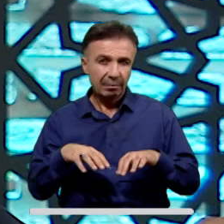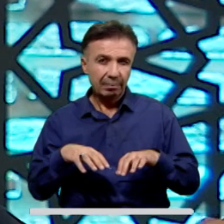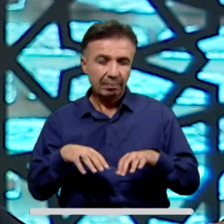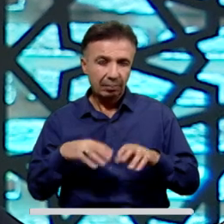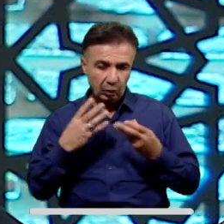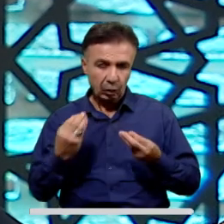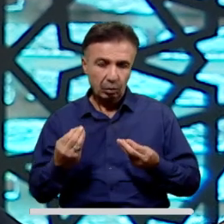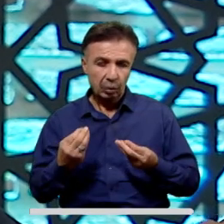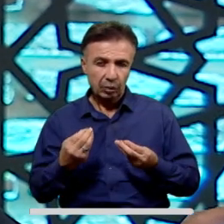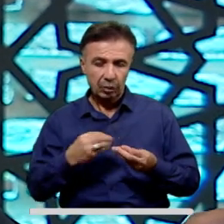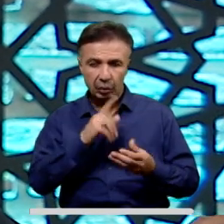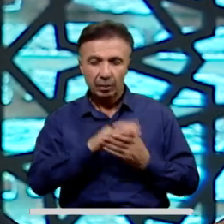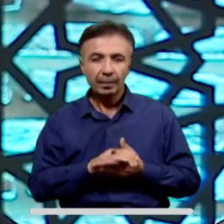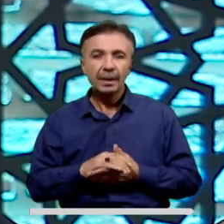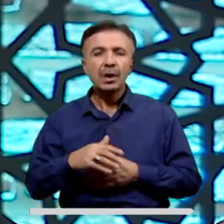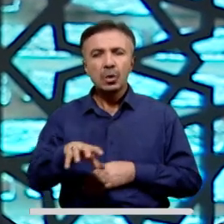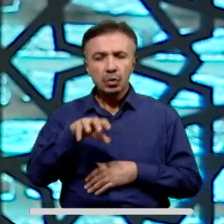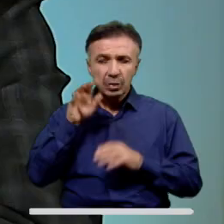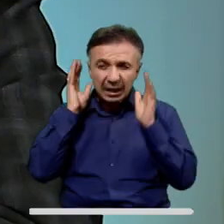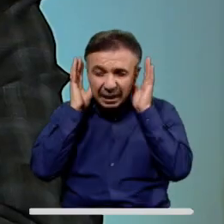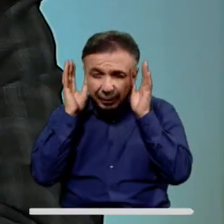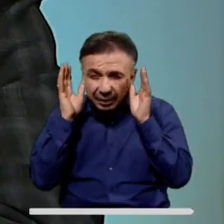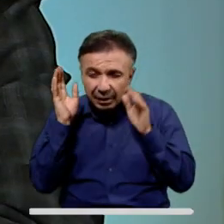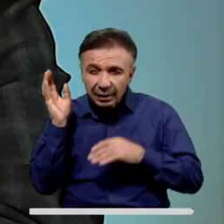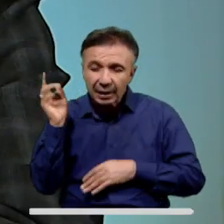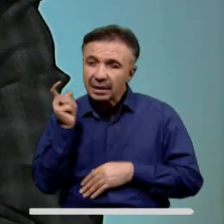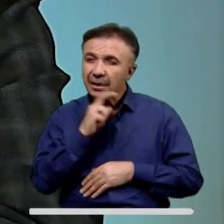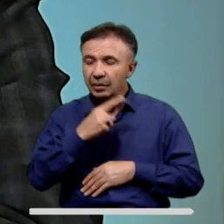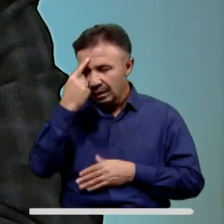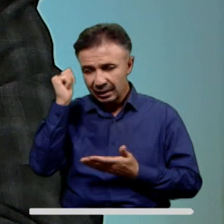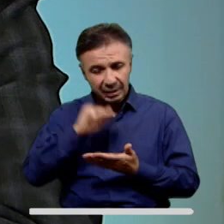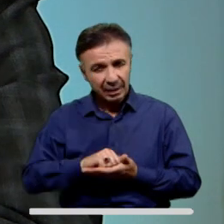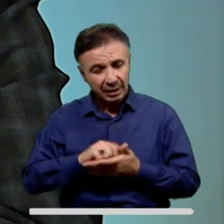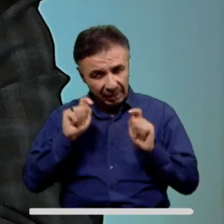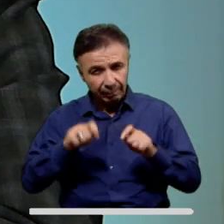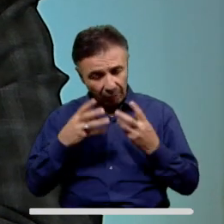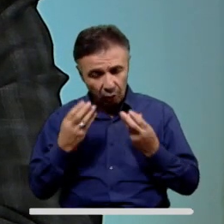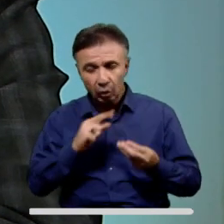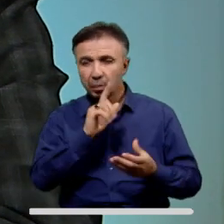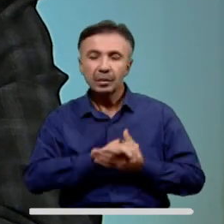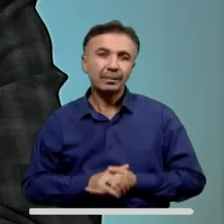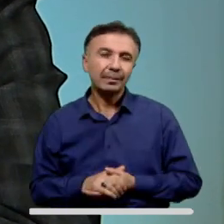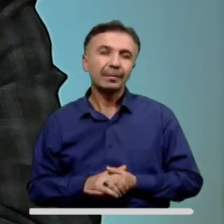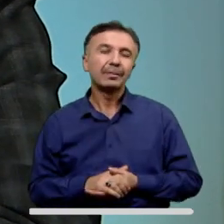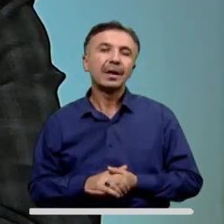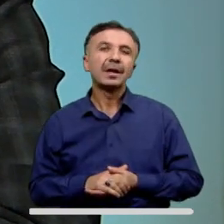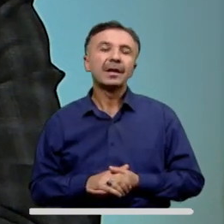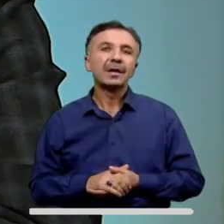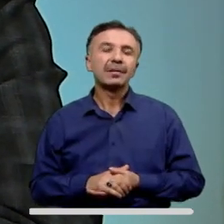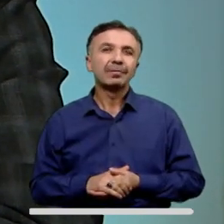sünnet namazlarda da Sehiv secdesi yapılır mı demiş ben ha Zaten bu seyircimize çok teşekkür